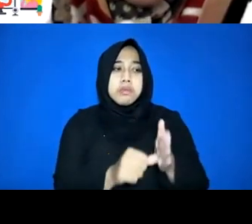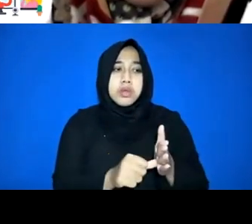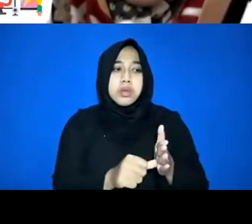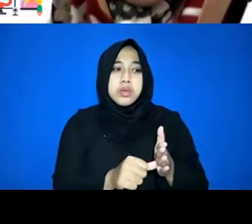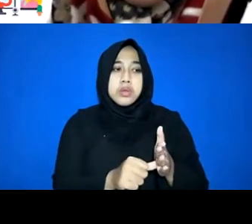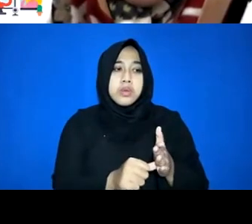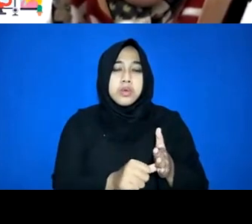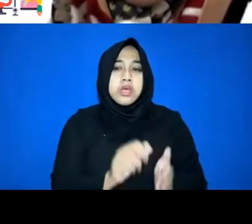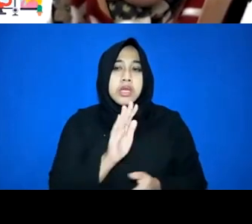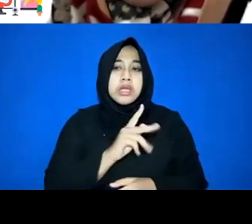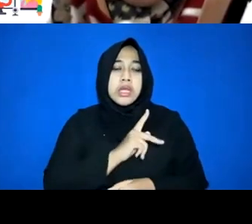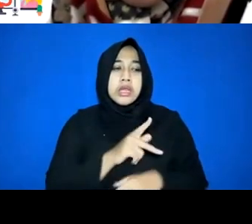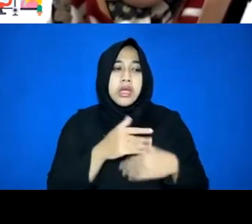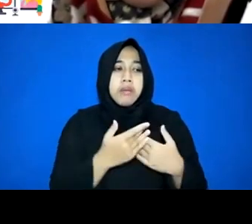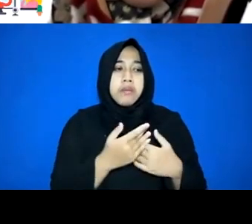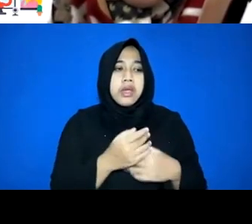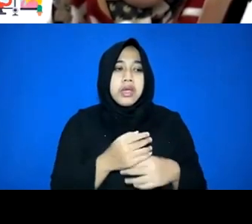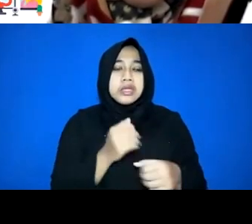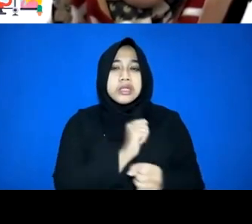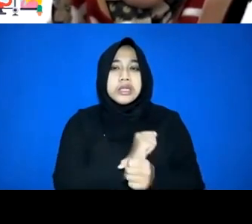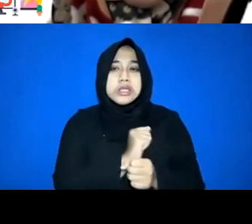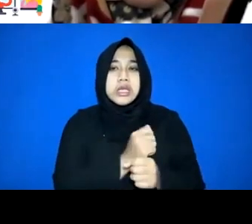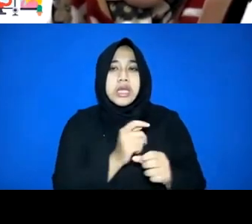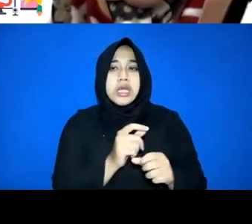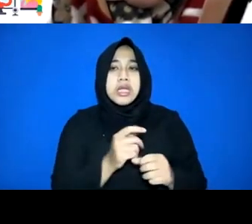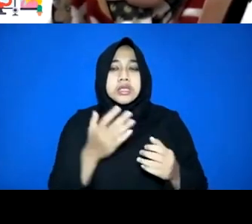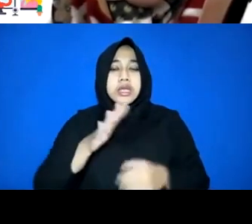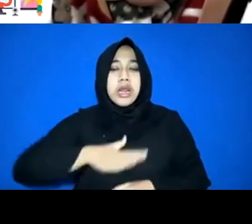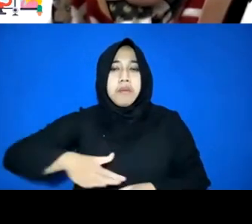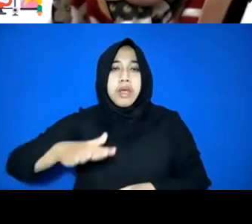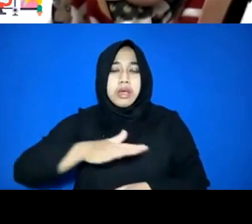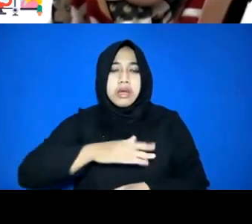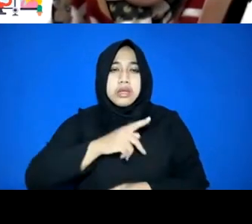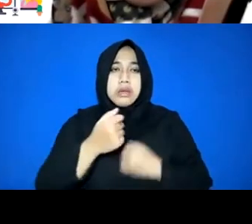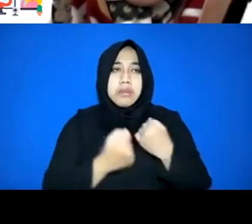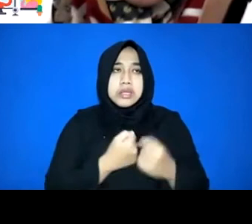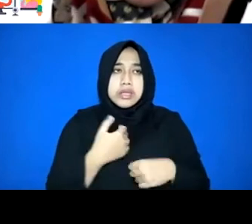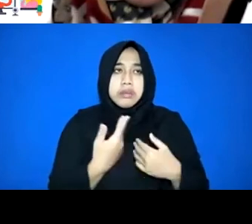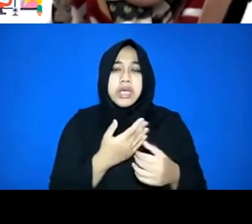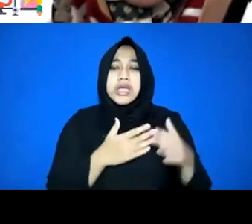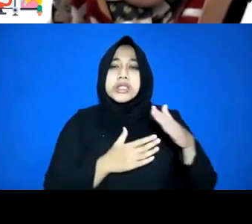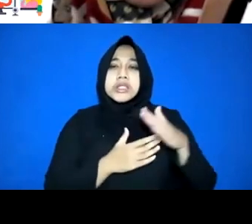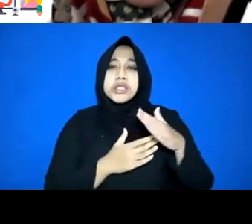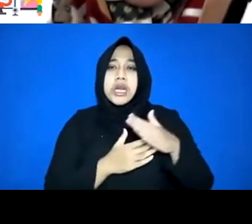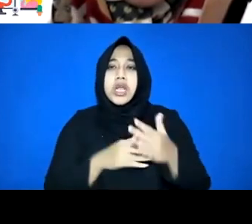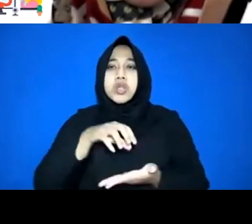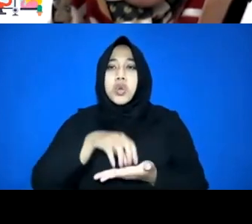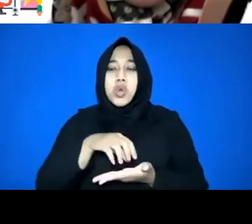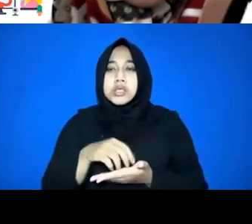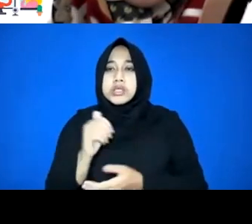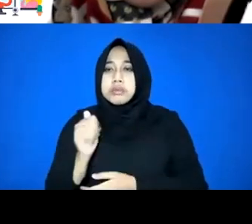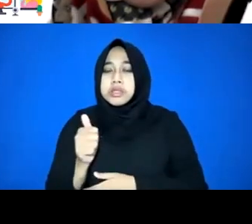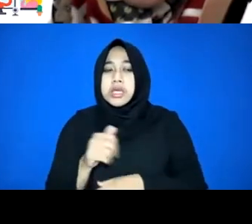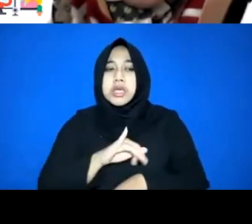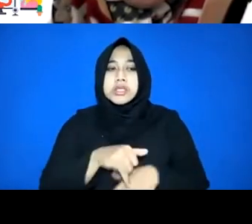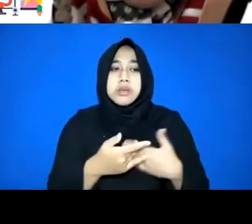tinggal sehingga kita di lapangan itu kita sudah sembari melaksanakan istirahat di lokasi sudah bisa, sehingga